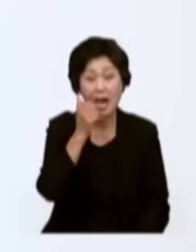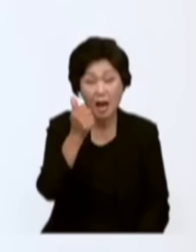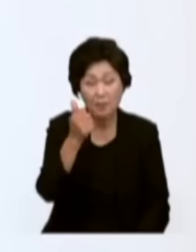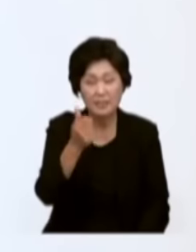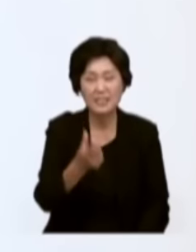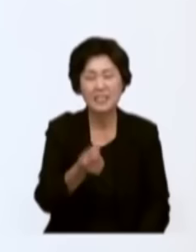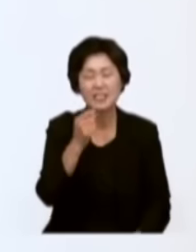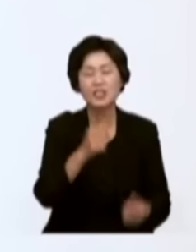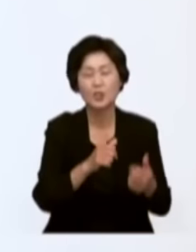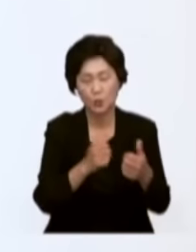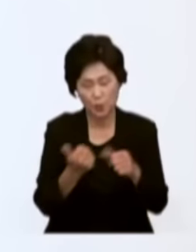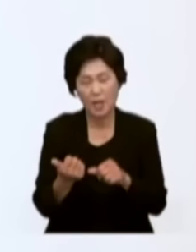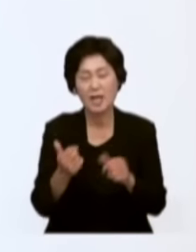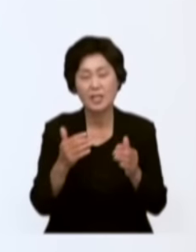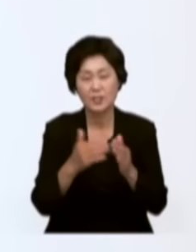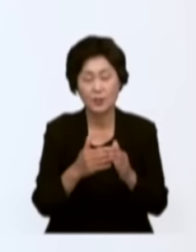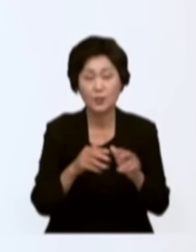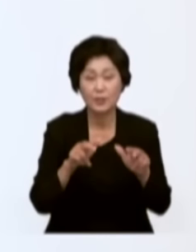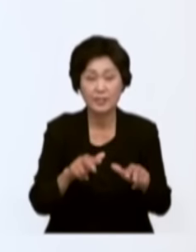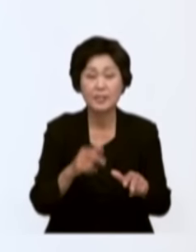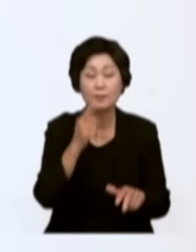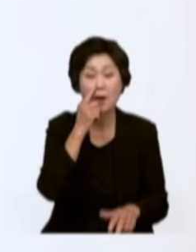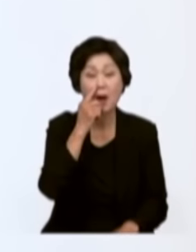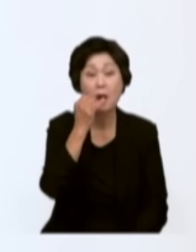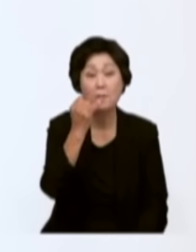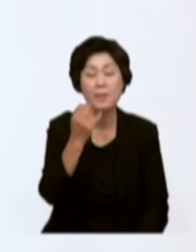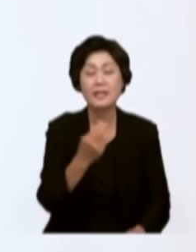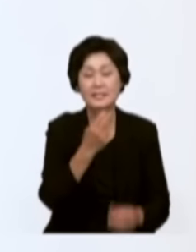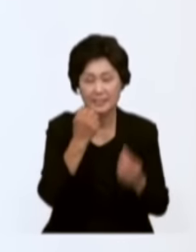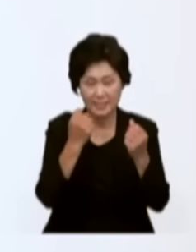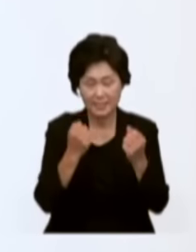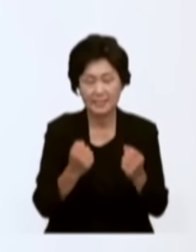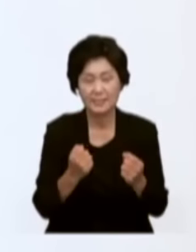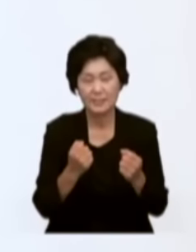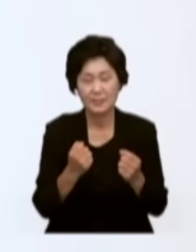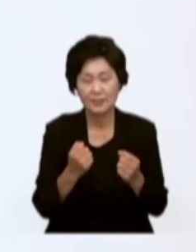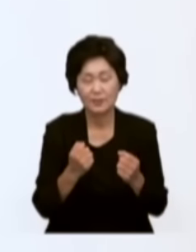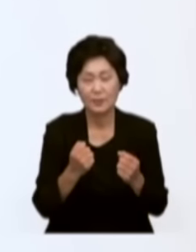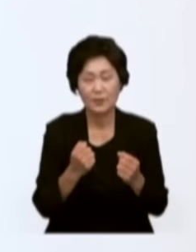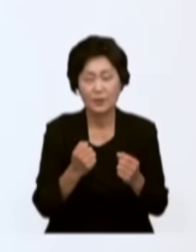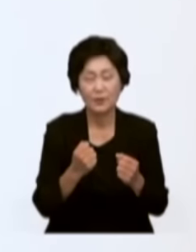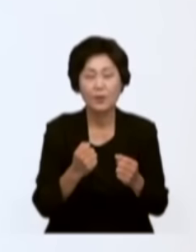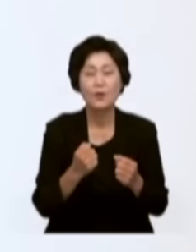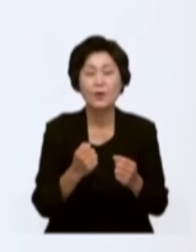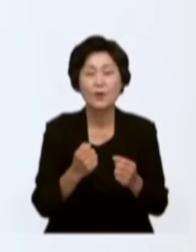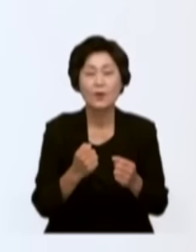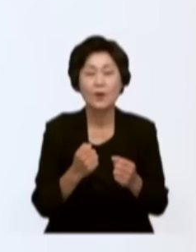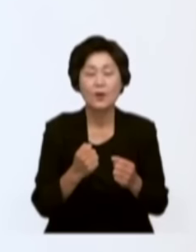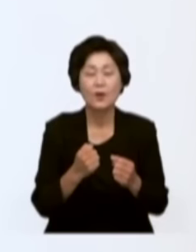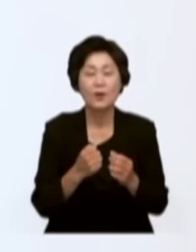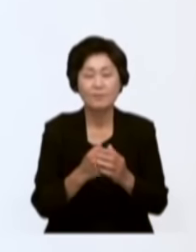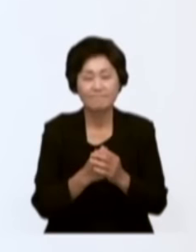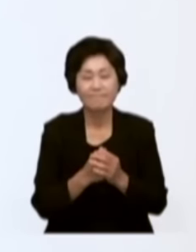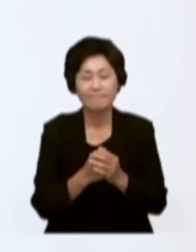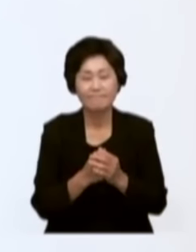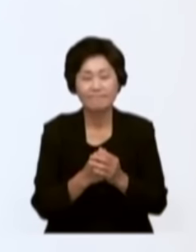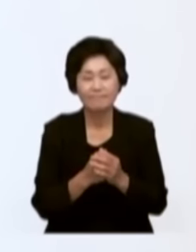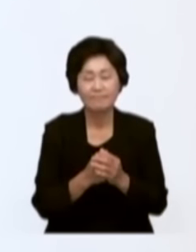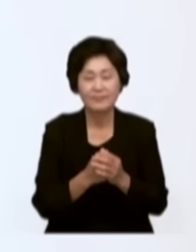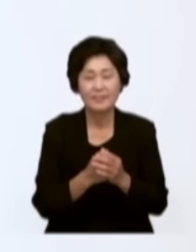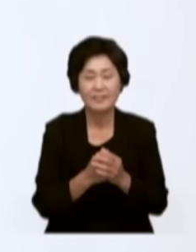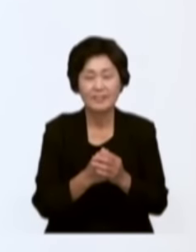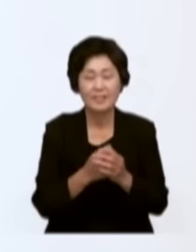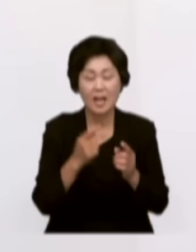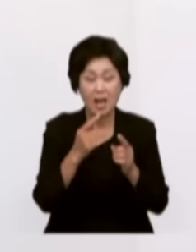결국 돌아가셨어요. 아, 어머니 계시고? 예, 어머니는 지금 살아계셔서 어머니 그래도 이제 하나님을 아셔서 그도 이렇게 이제 그 교회